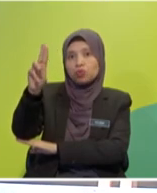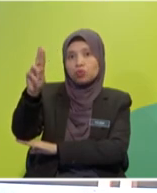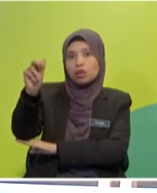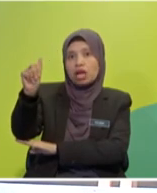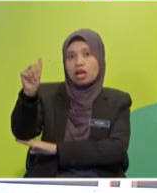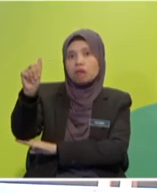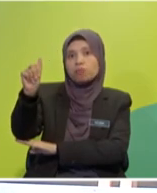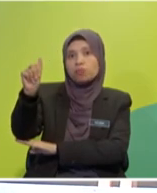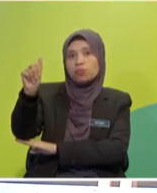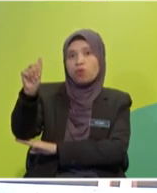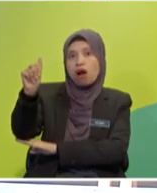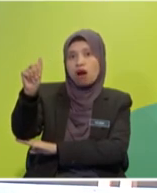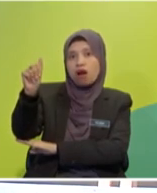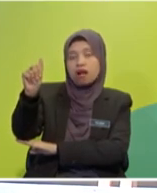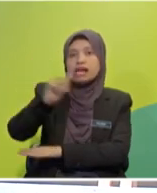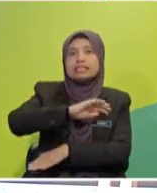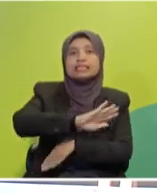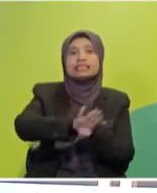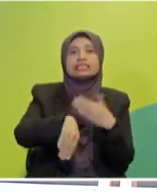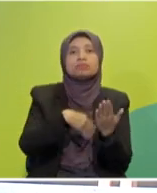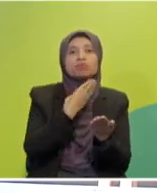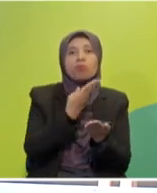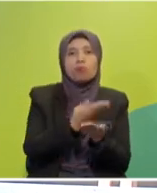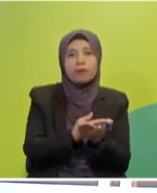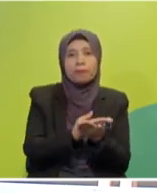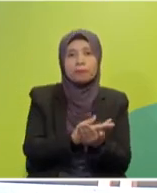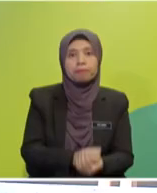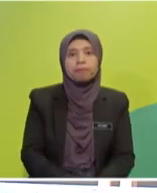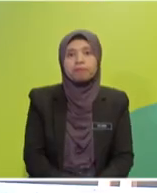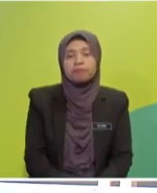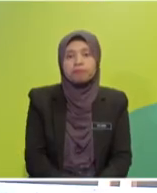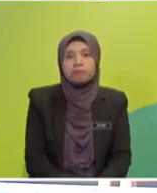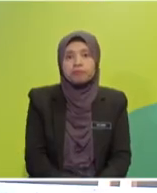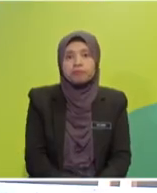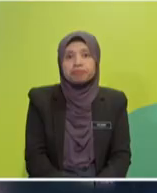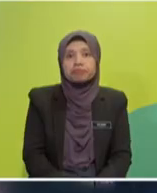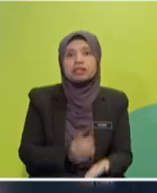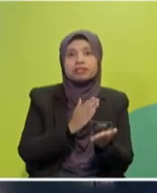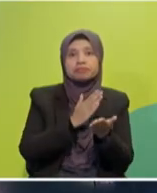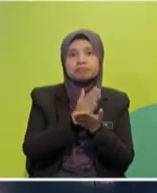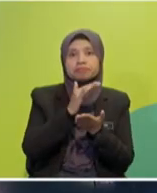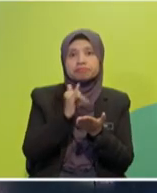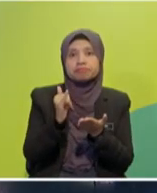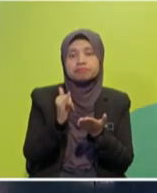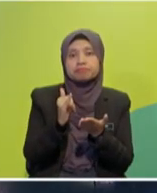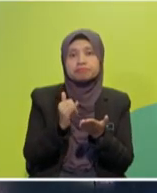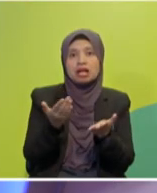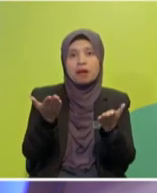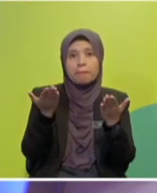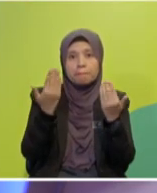Semua. Saya tampal di sini. Okey, seterusnya. Sudah. Mari